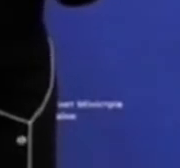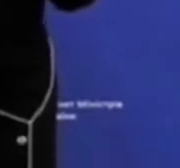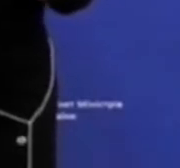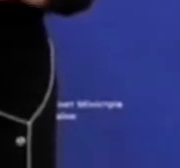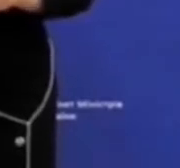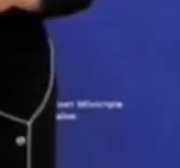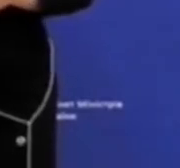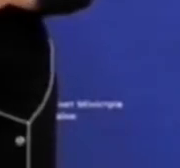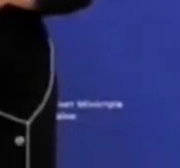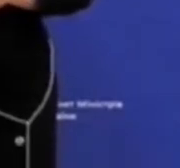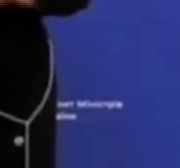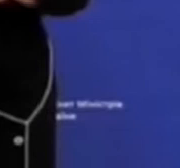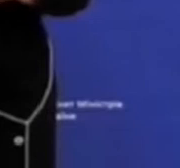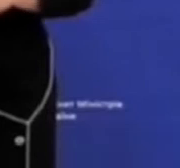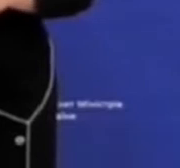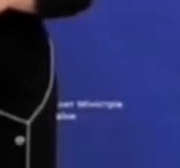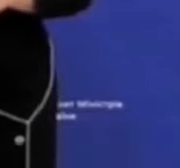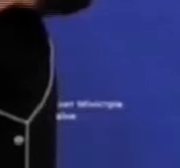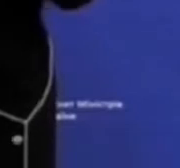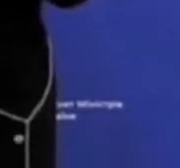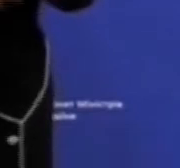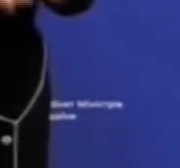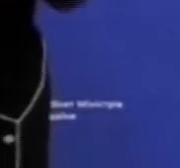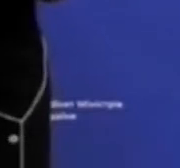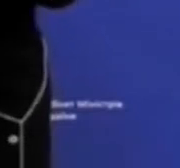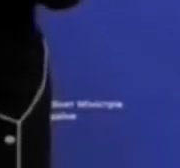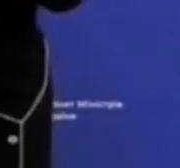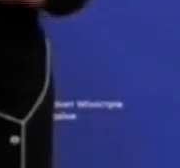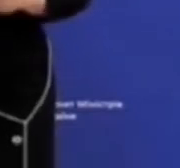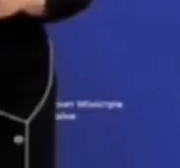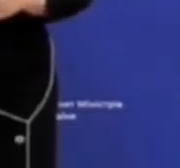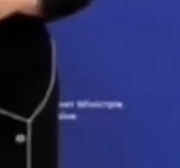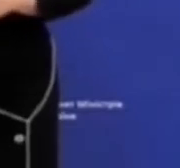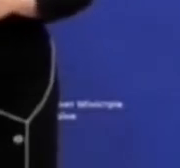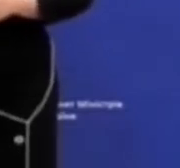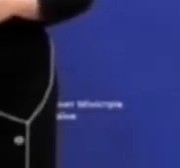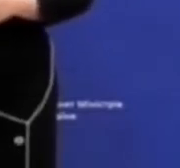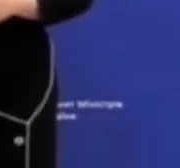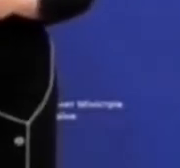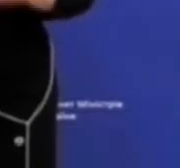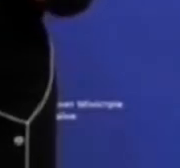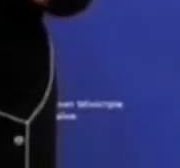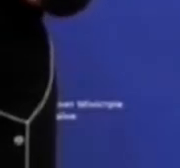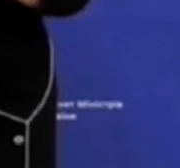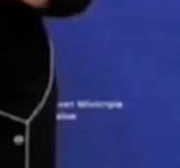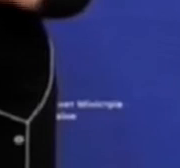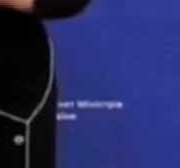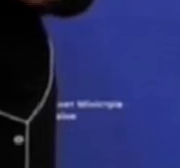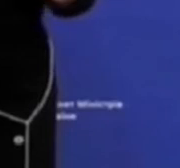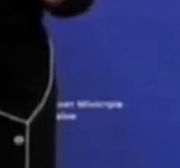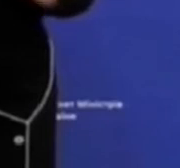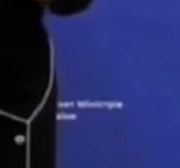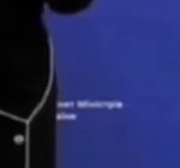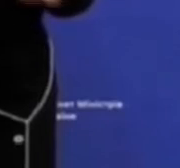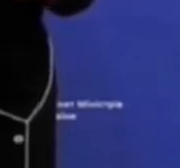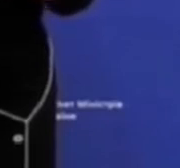що для нас дуже важливо, щоб ризик інфікування був практично мінімальний, практично відсутній, якщо ми говоримо про наших